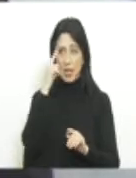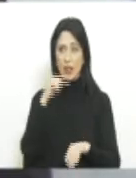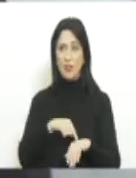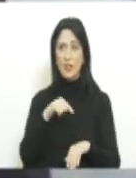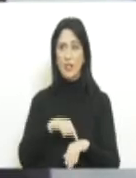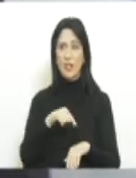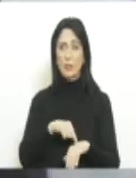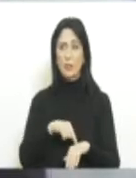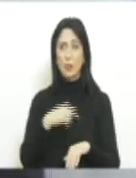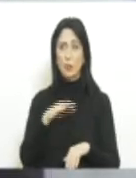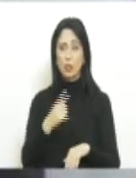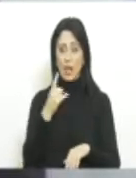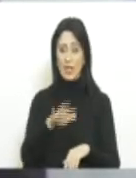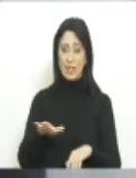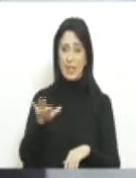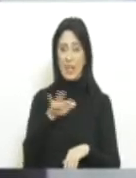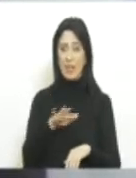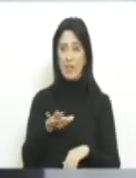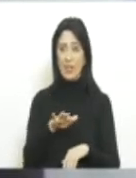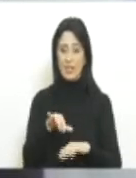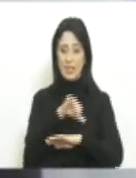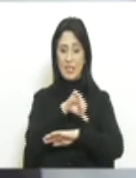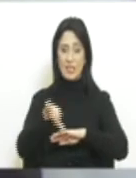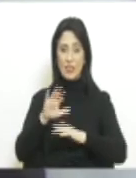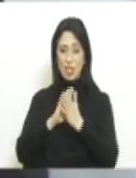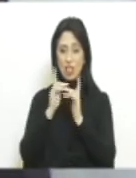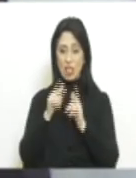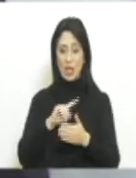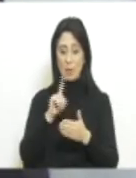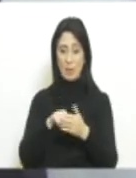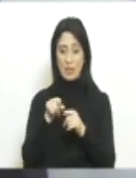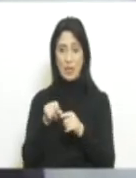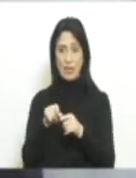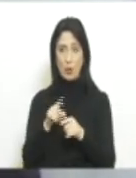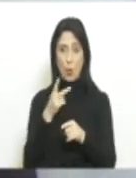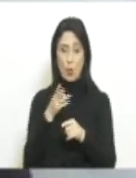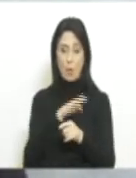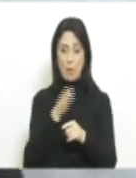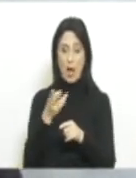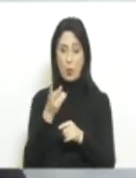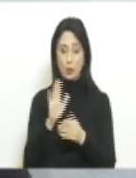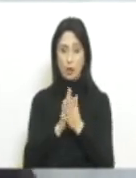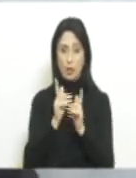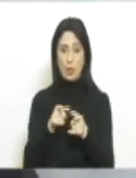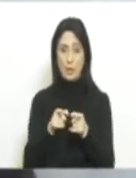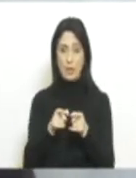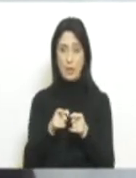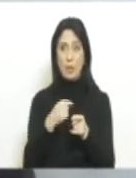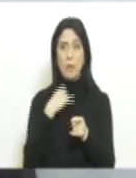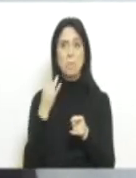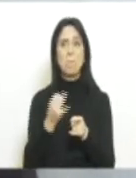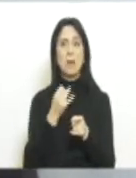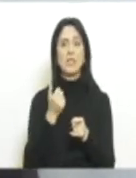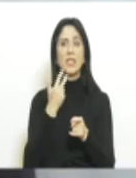რომ ერთი ქვეყნის, ასე ვთქვათ, საზღვარი არის შეთანხმების საკითხი და ორი მხარე უნდა შეთანხმდეს ამას. მე